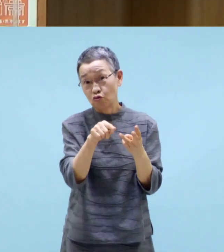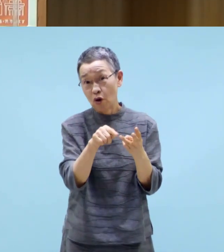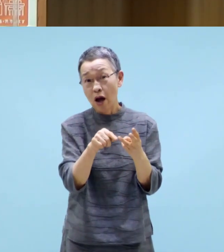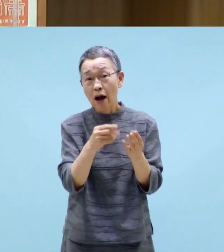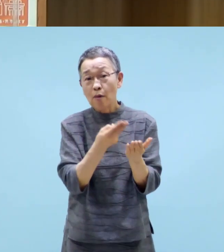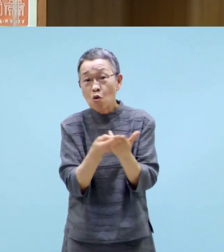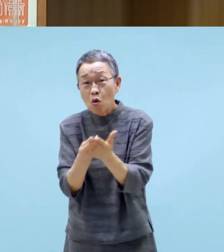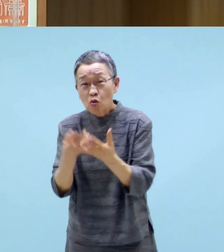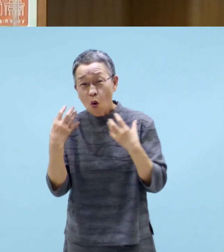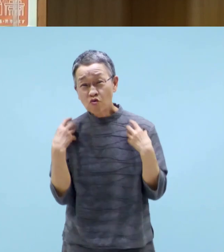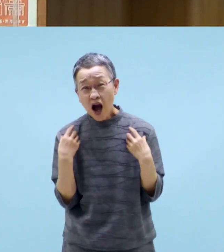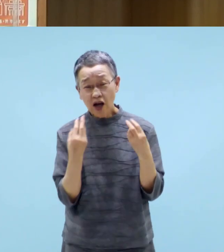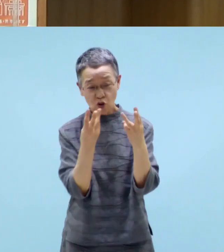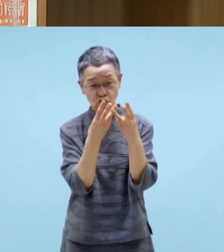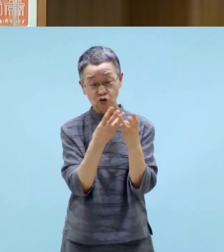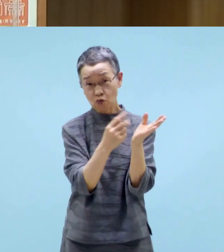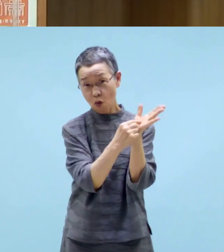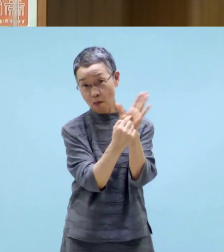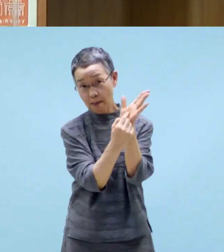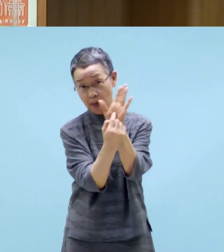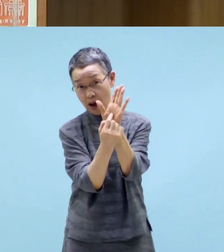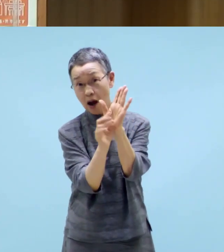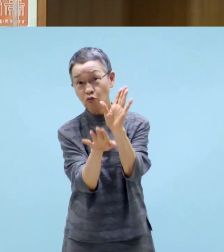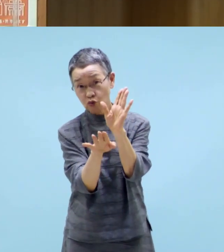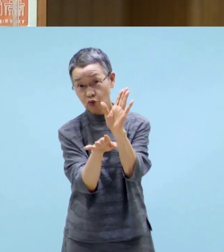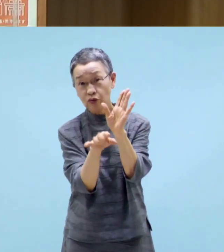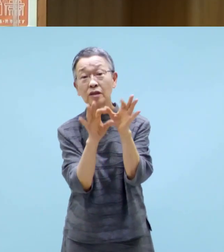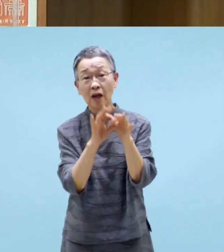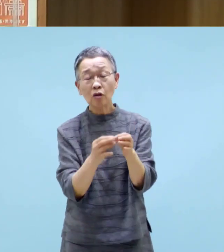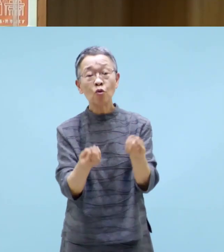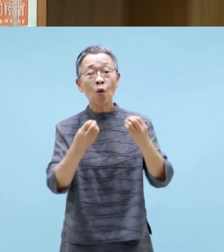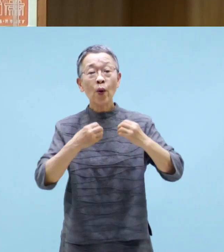ますから、そこら辺などの達成状況も踏まえ